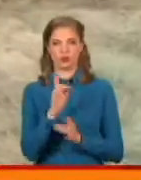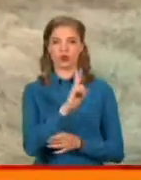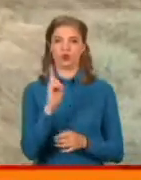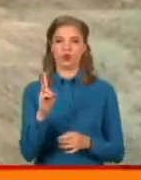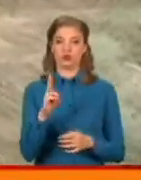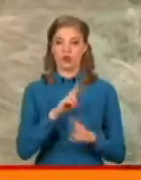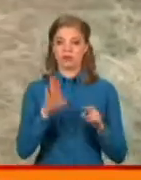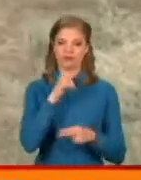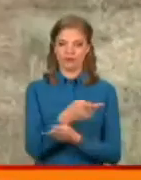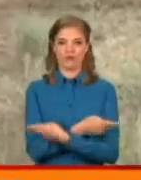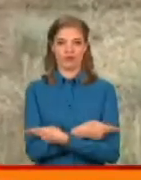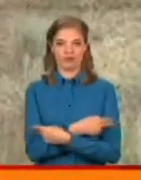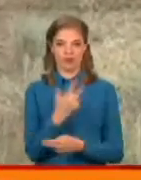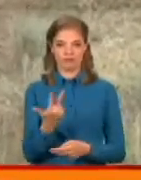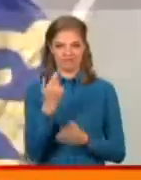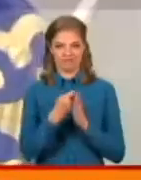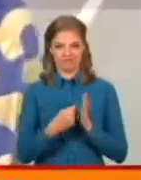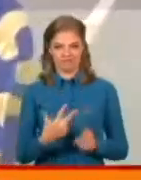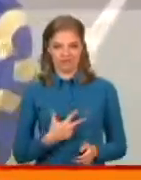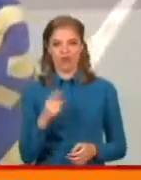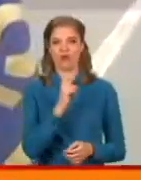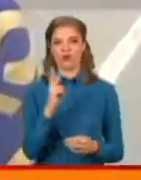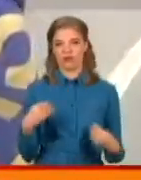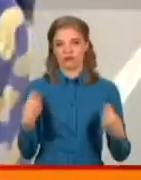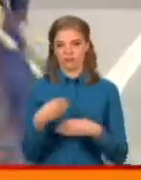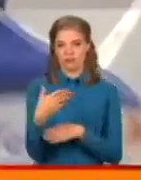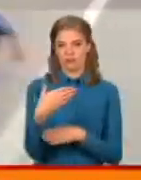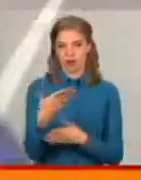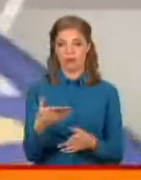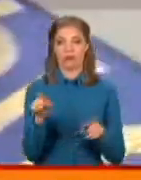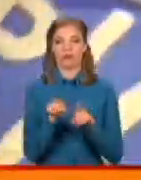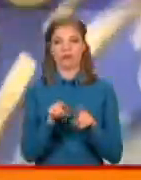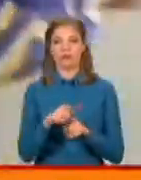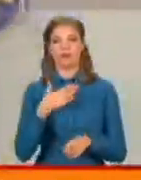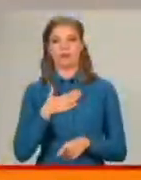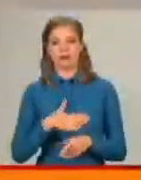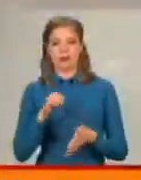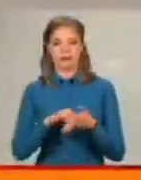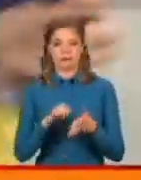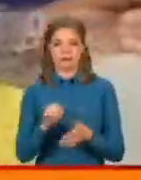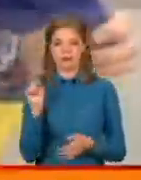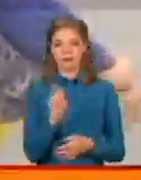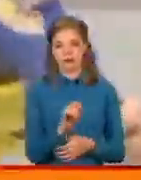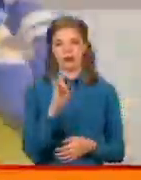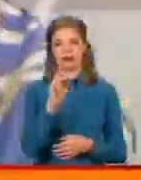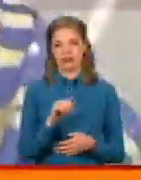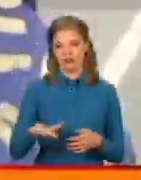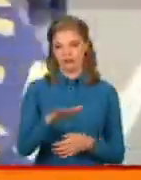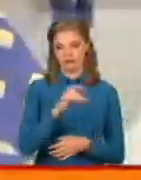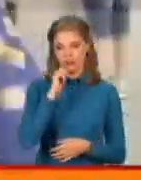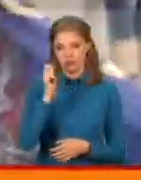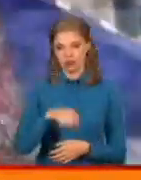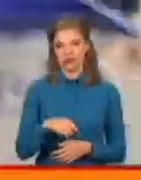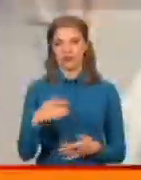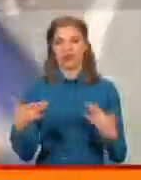як ці дівчата, вдягнув футболки із тризубом, хтось огорнувся прапором. Попри приємний привід приїзду на неокуповану частину